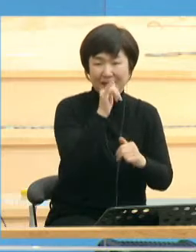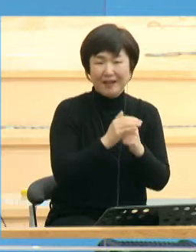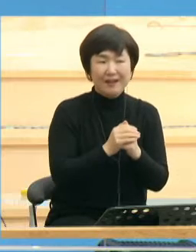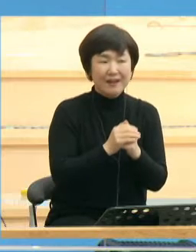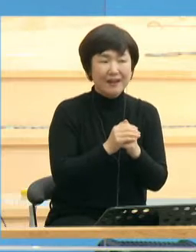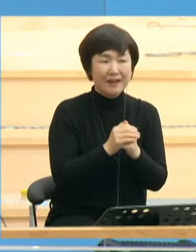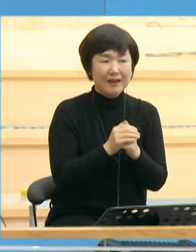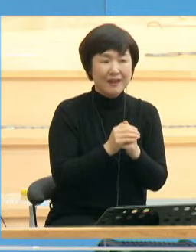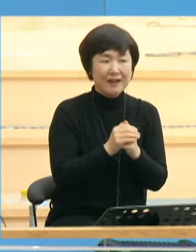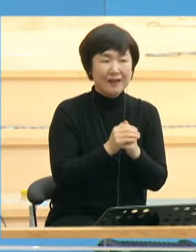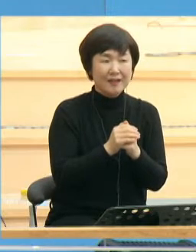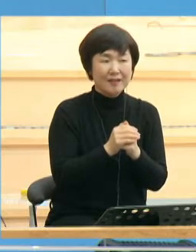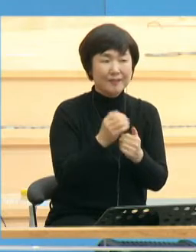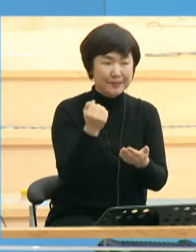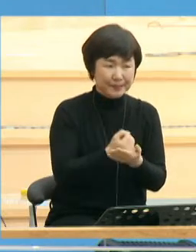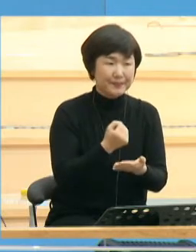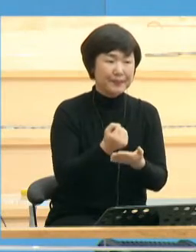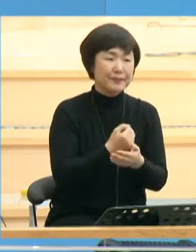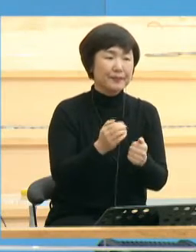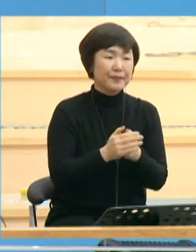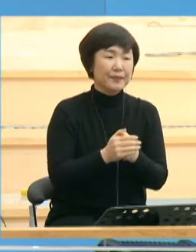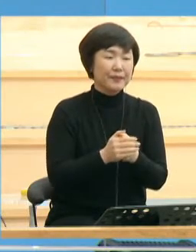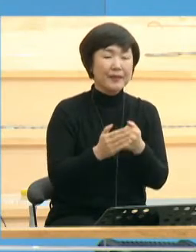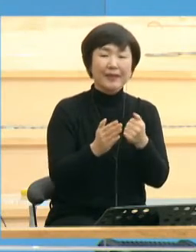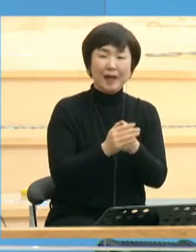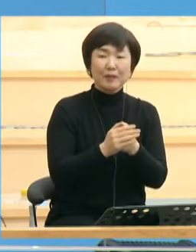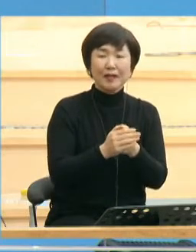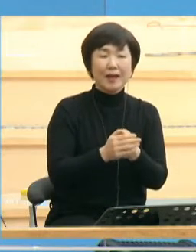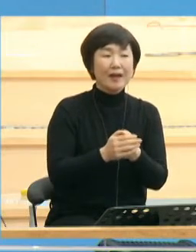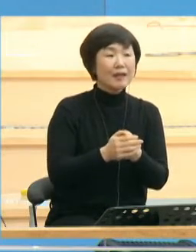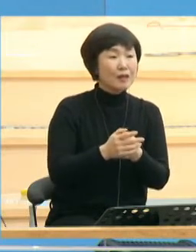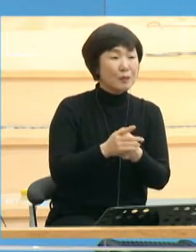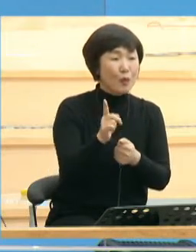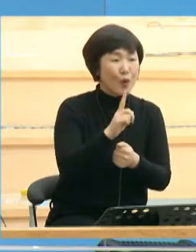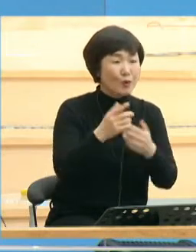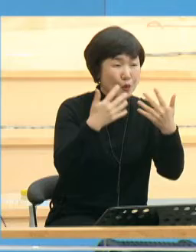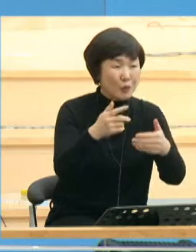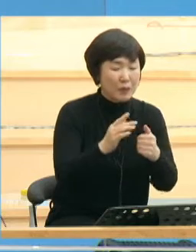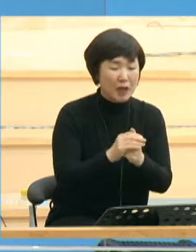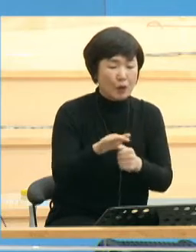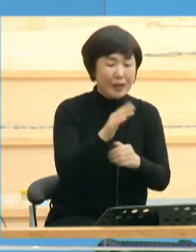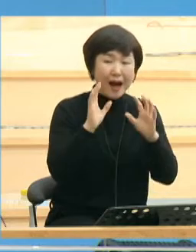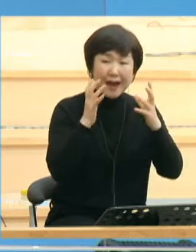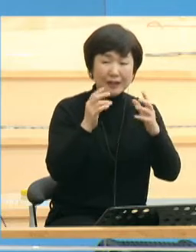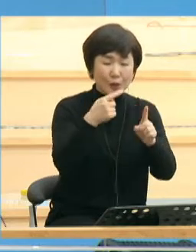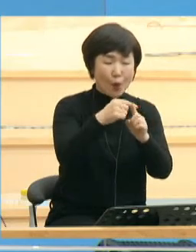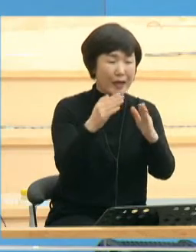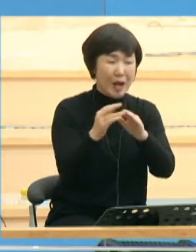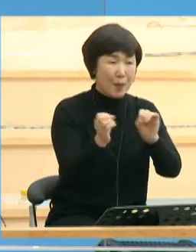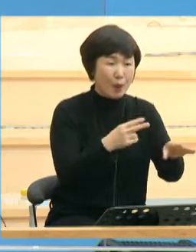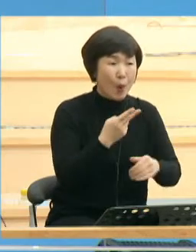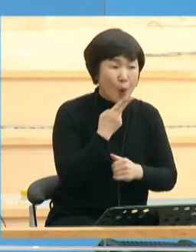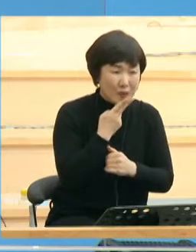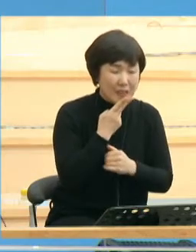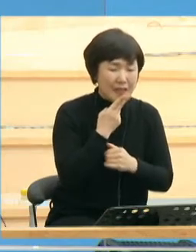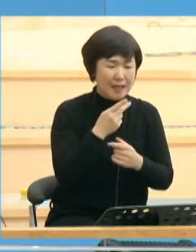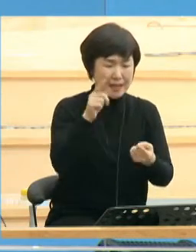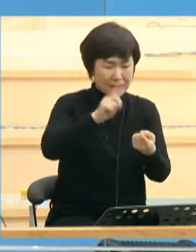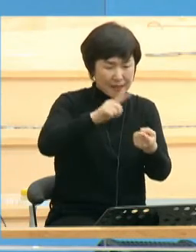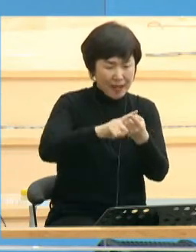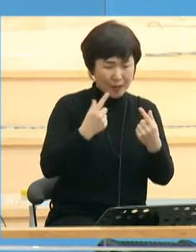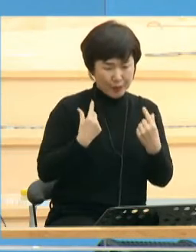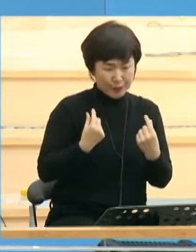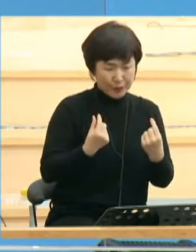얘기할 수도 있고 그게 뭐냐 전제가 뭐냐 우리 아이들이 교회를 안 떠나 준다 라는 전제하에